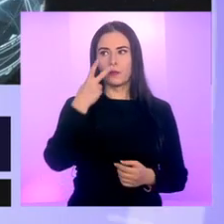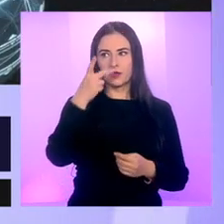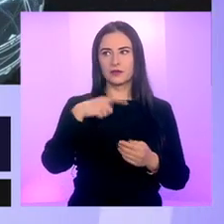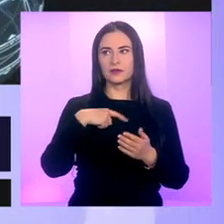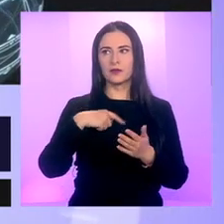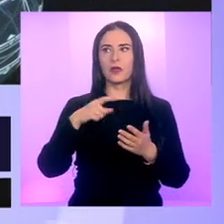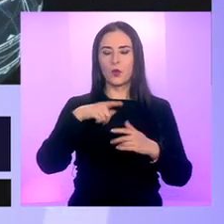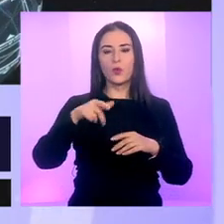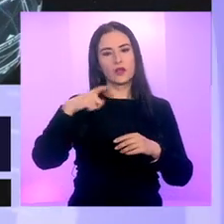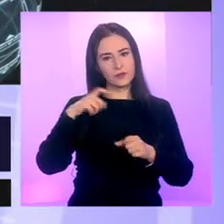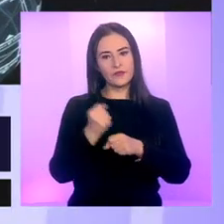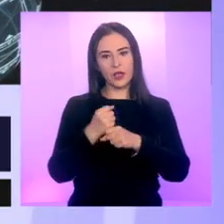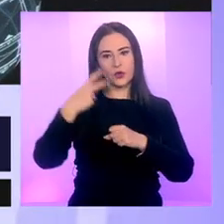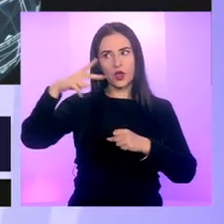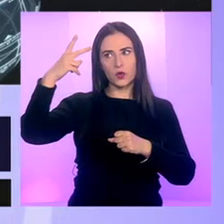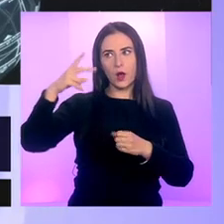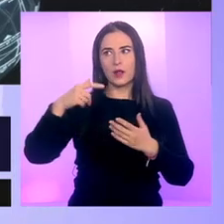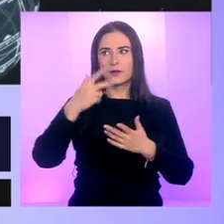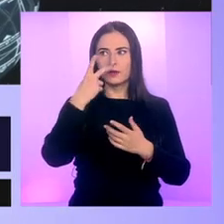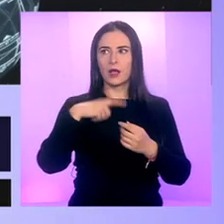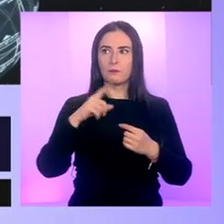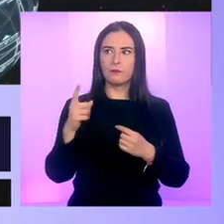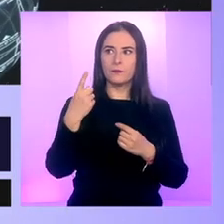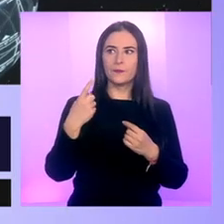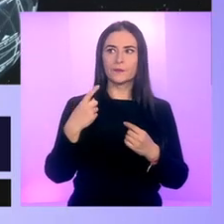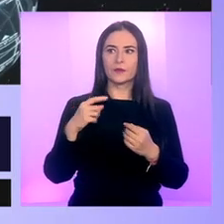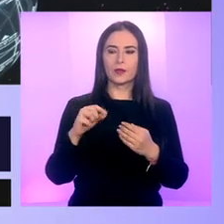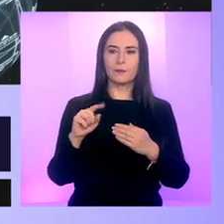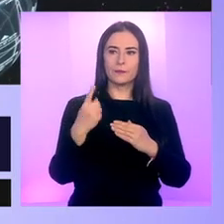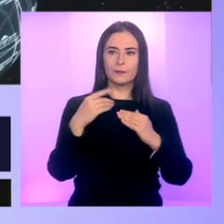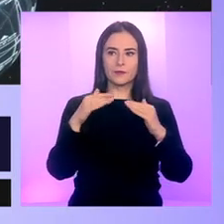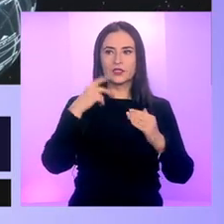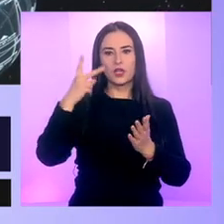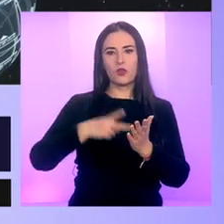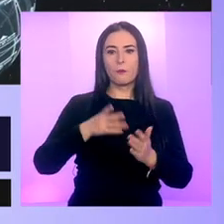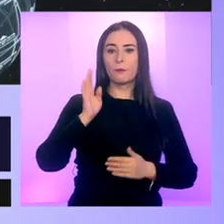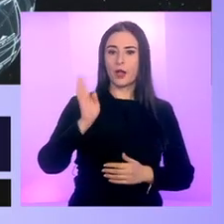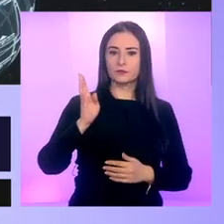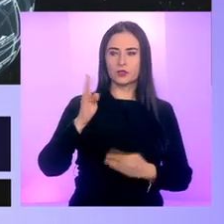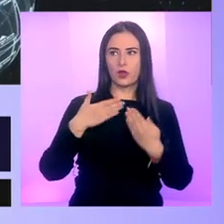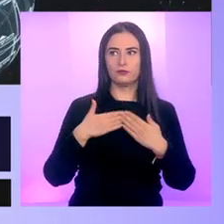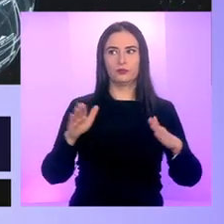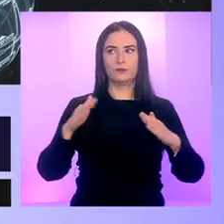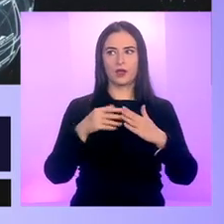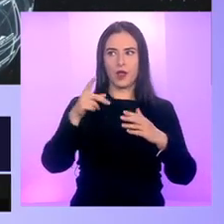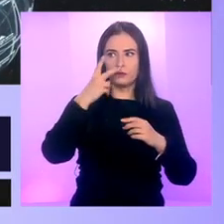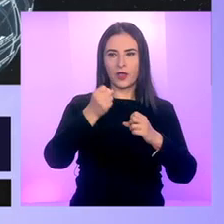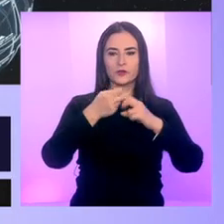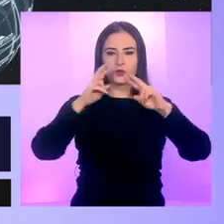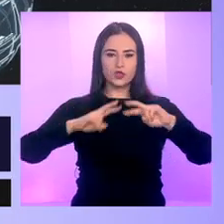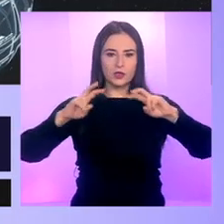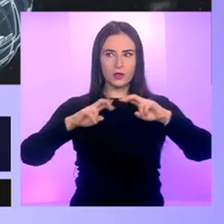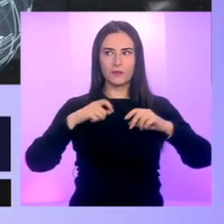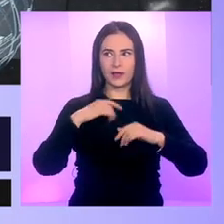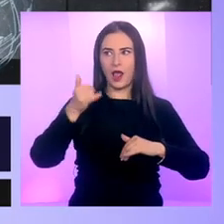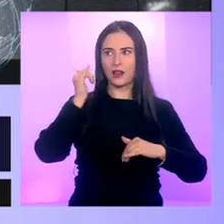Experimentul este o continuare, pentru că el a fost făcut prima dată acum 4 ani, în 2016. Atunci cercetătorii au arătat